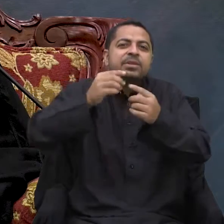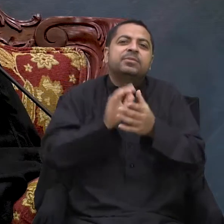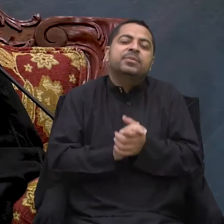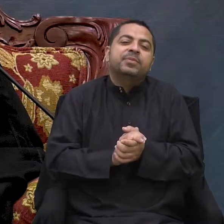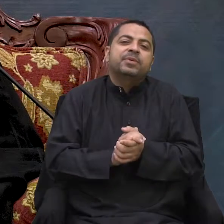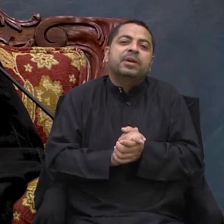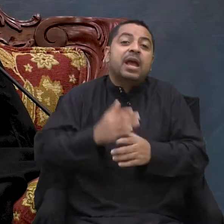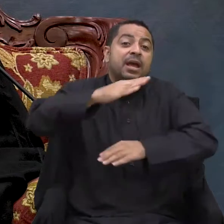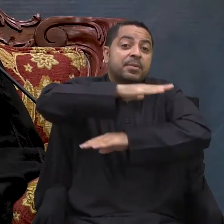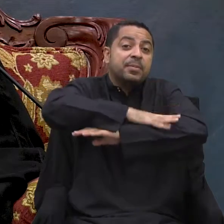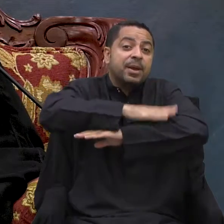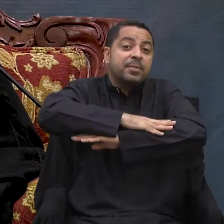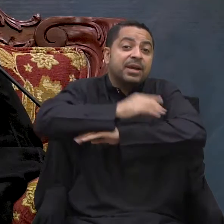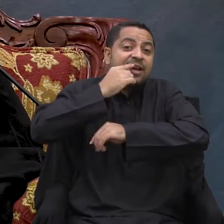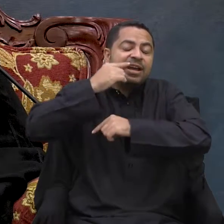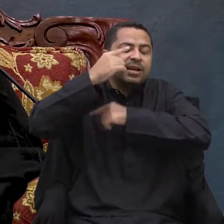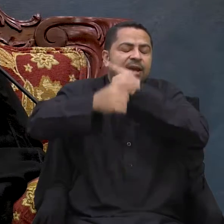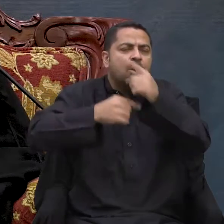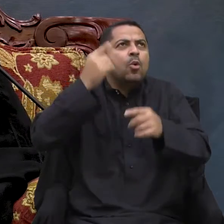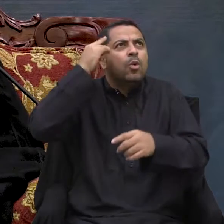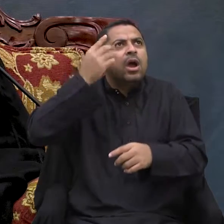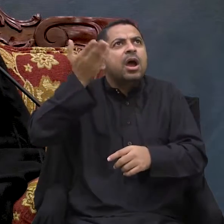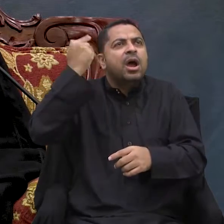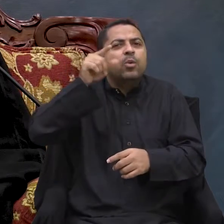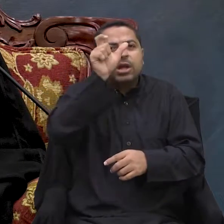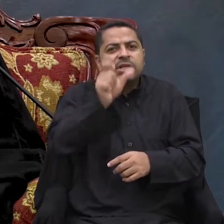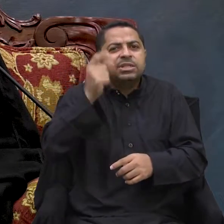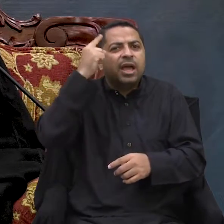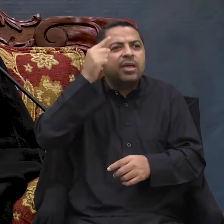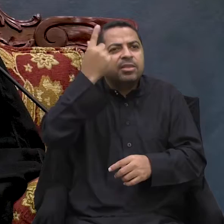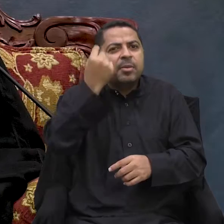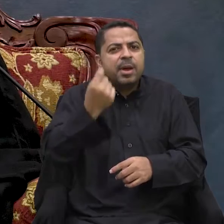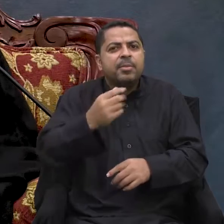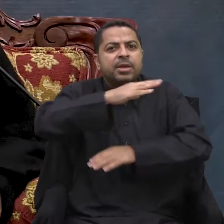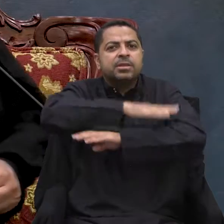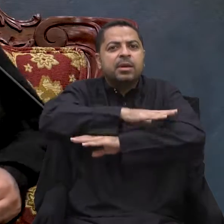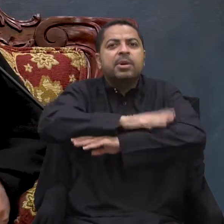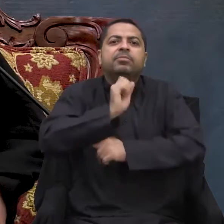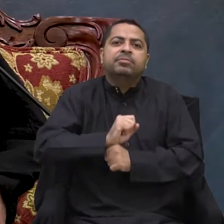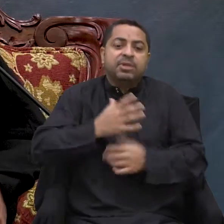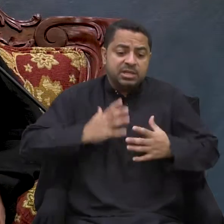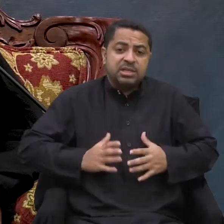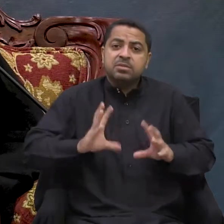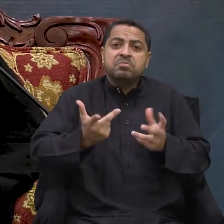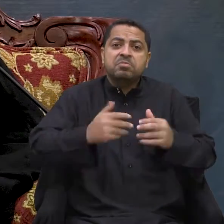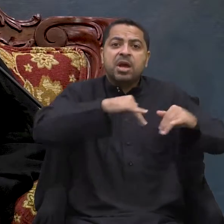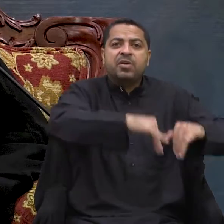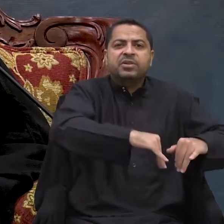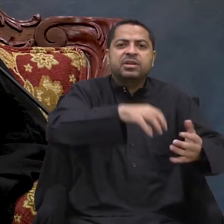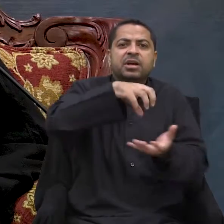ببقائها ويستمر باستمرارها، ولن يحده زمان ولا مكان.